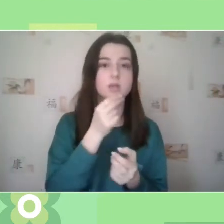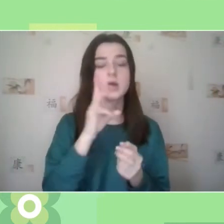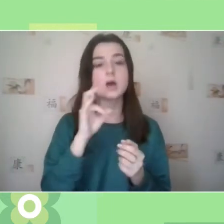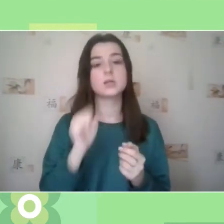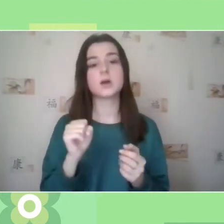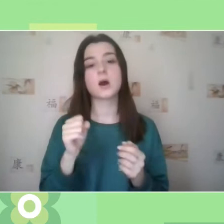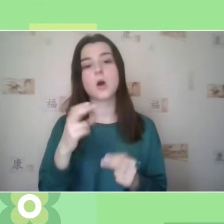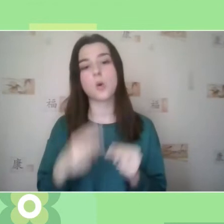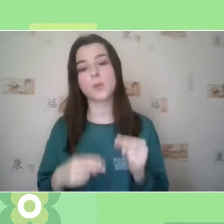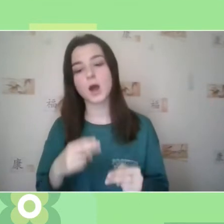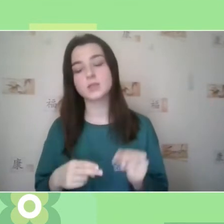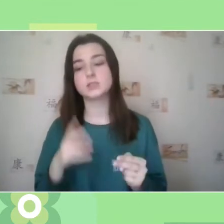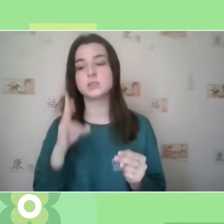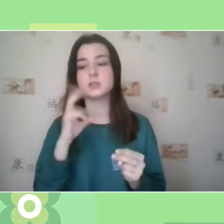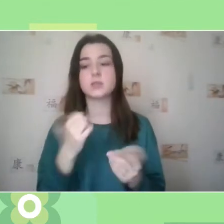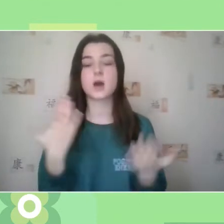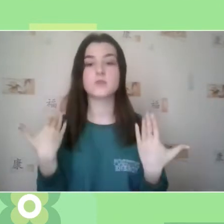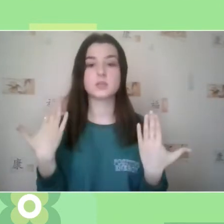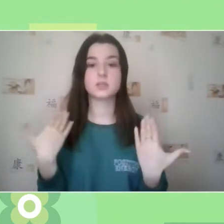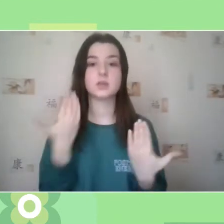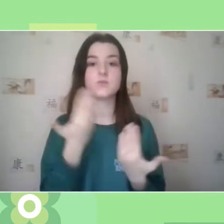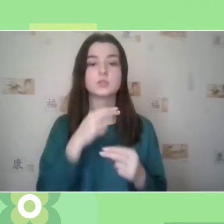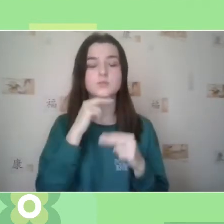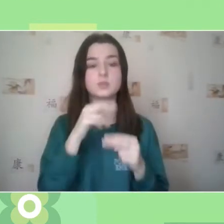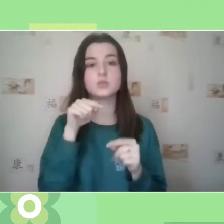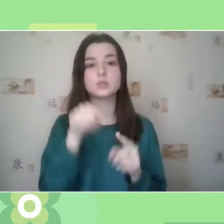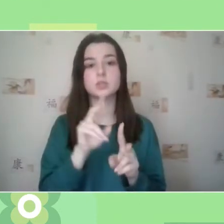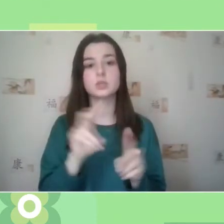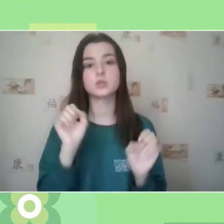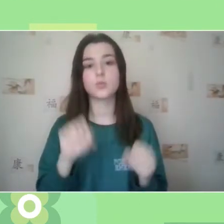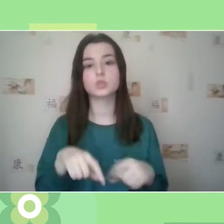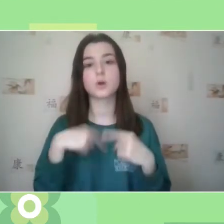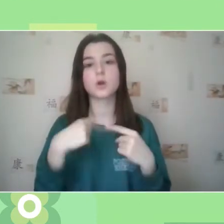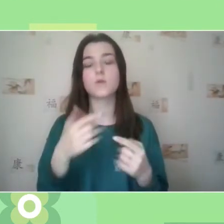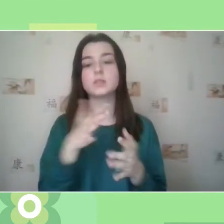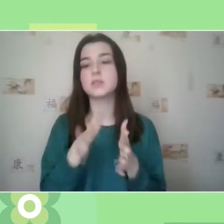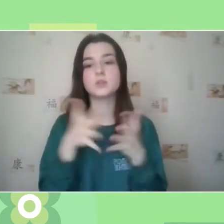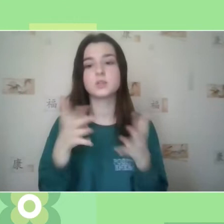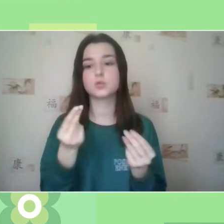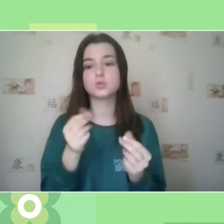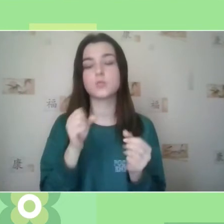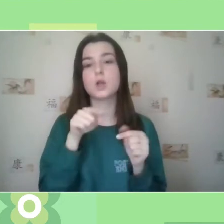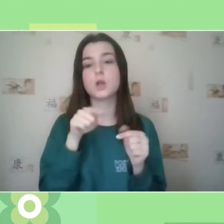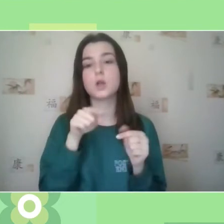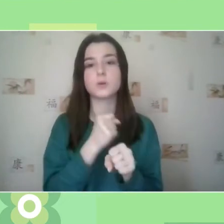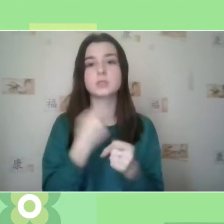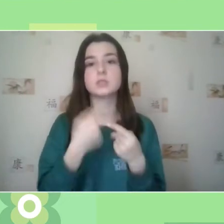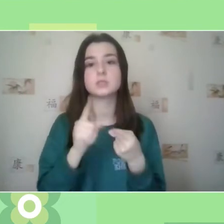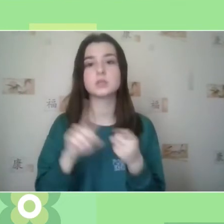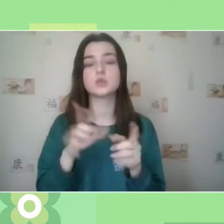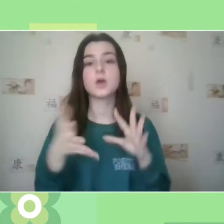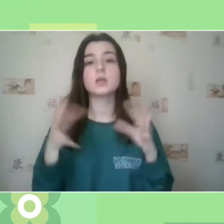там, на операції і так далі, на вихідних вони звертаються до тих, хто може перерахувати невелику суму, але зробити це для того, щоб загальна сума